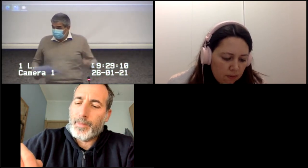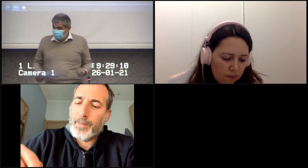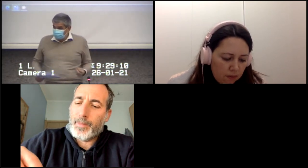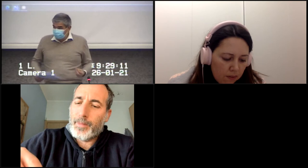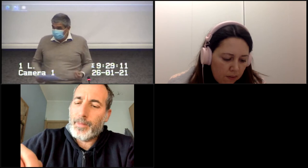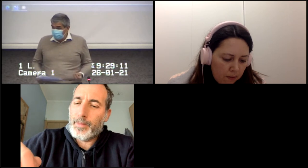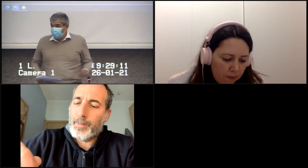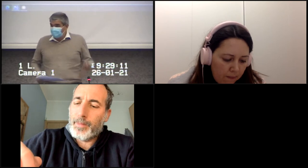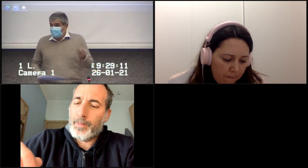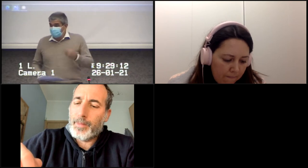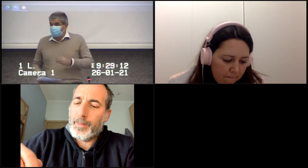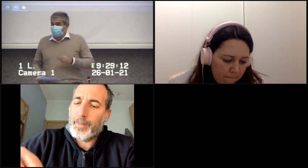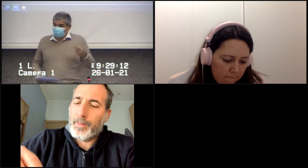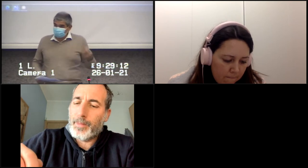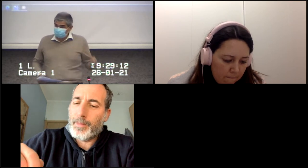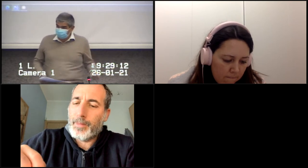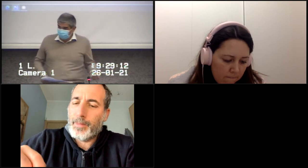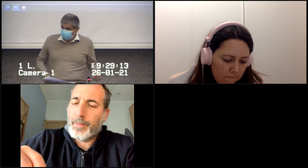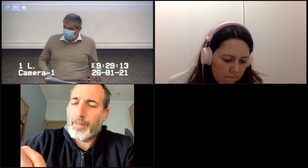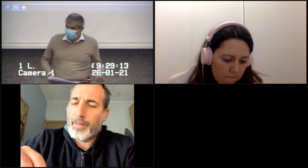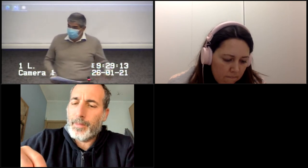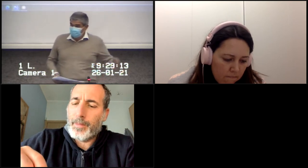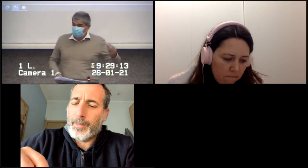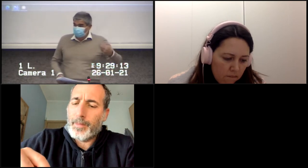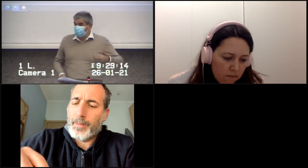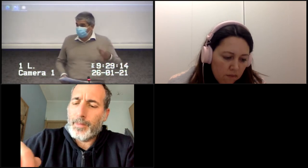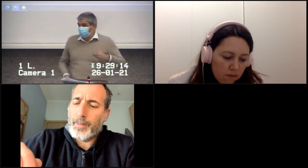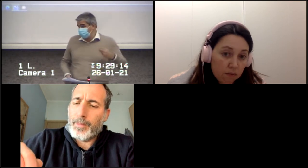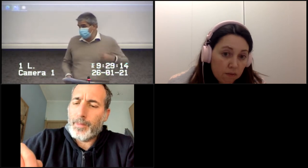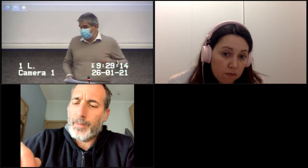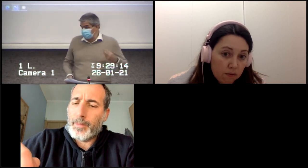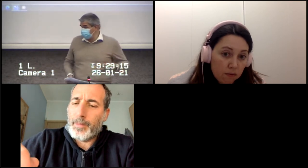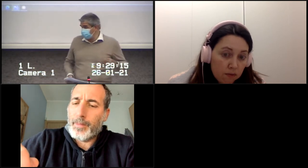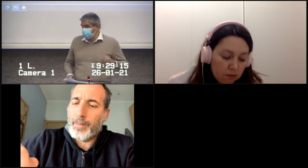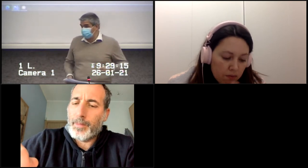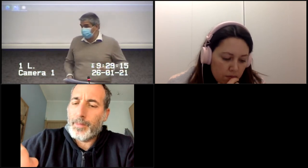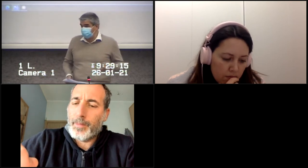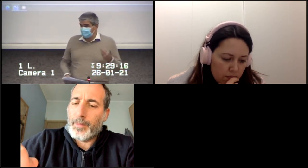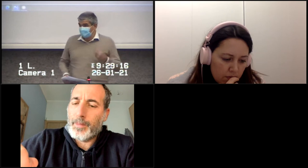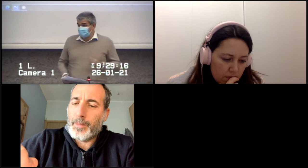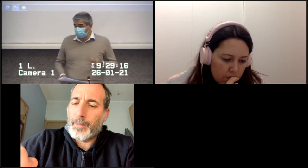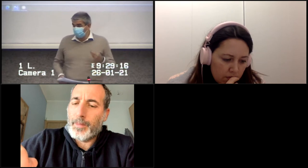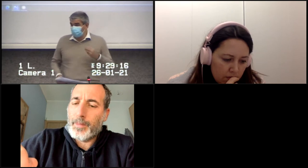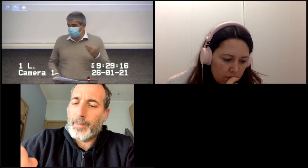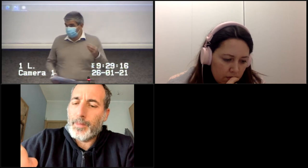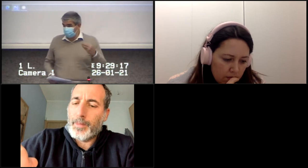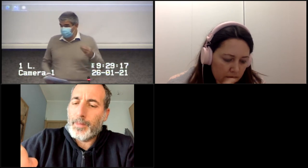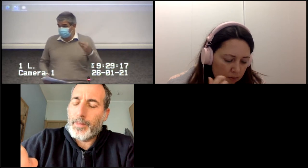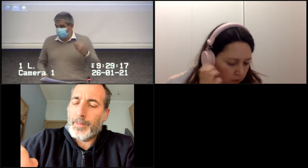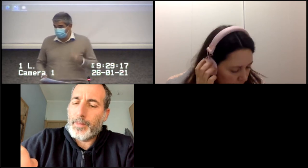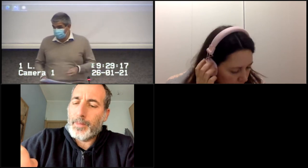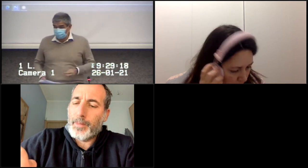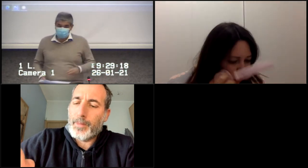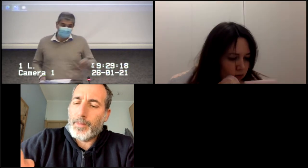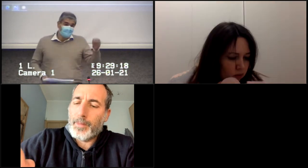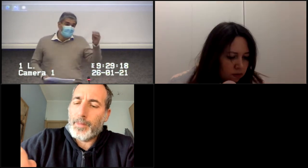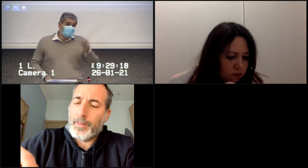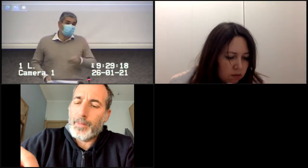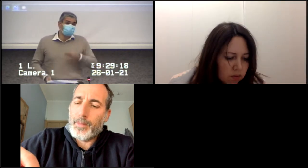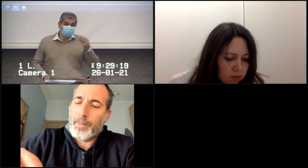nell'ambito nazionale nel piano sismico, perché non eravamo precedentemente catalogati in questa